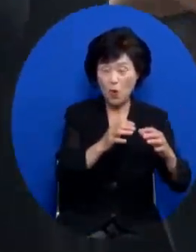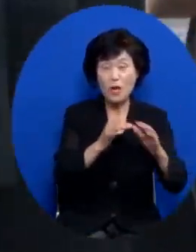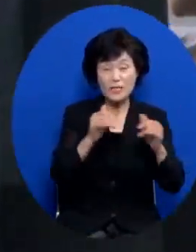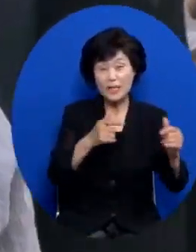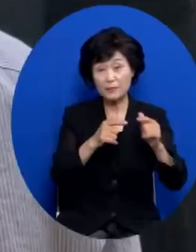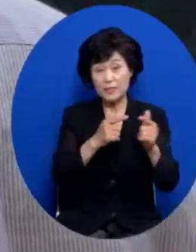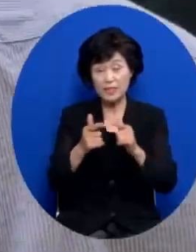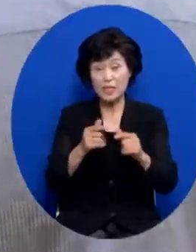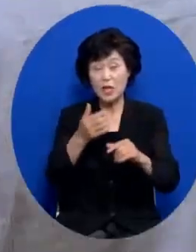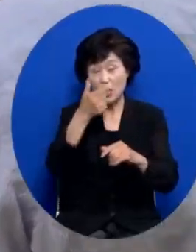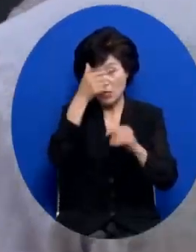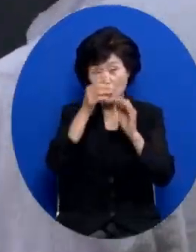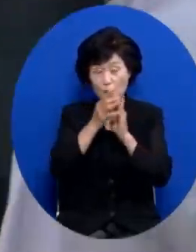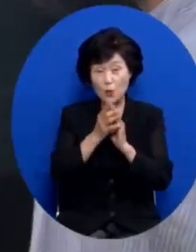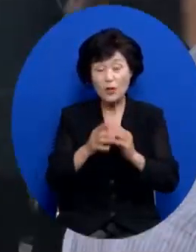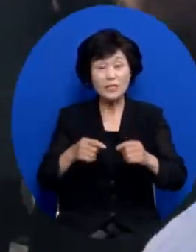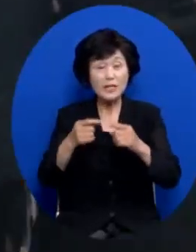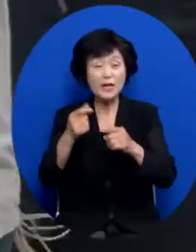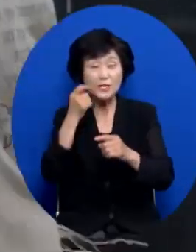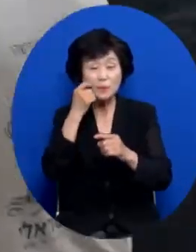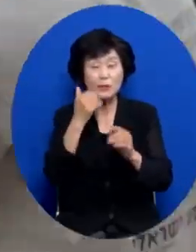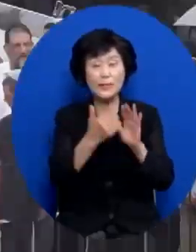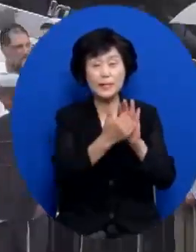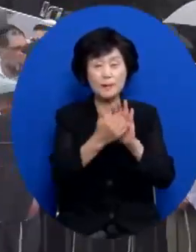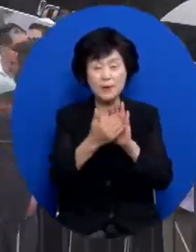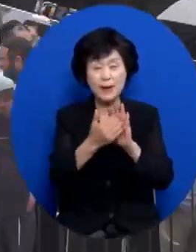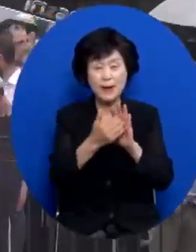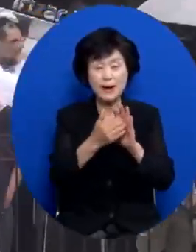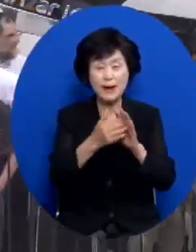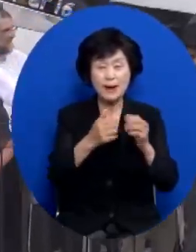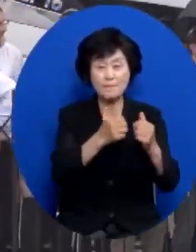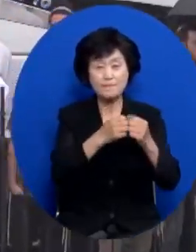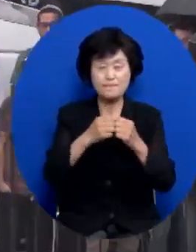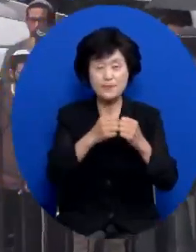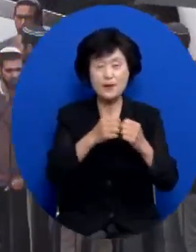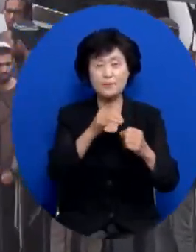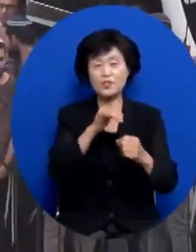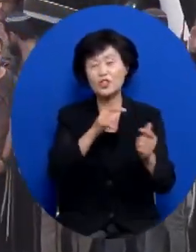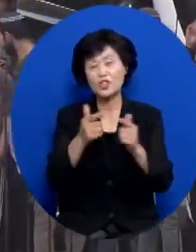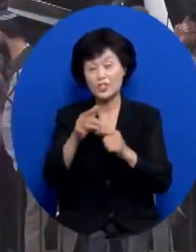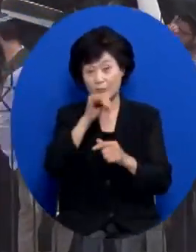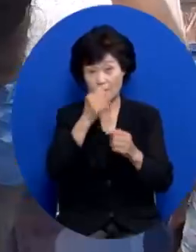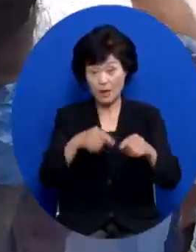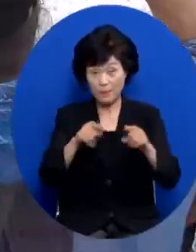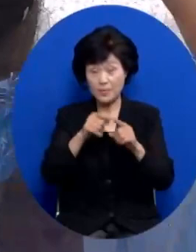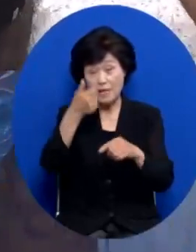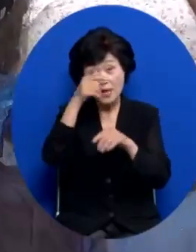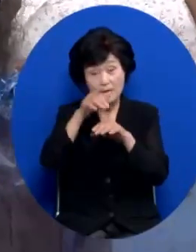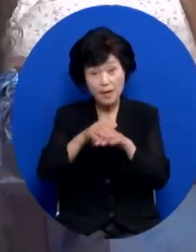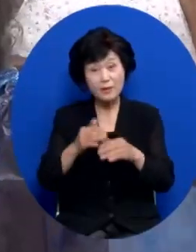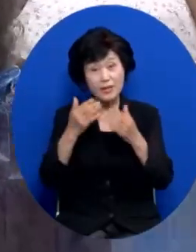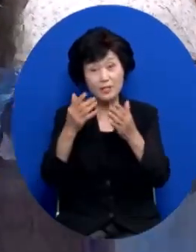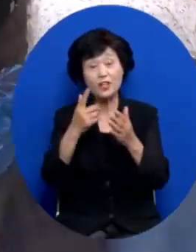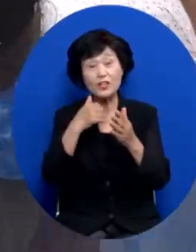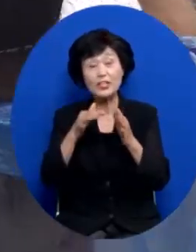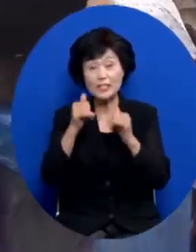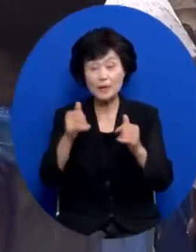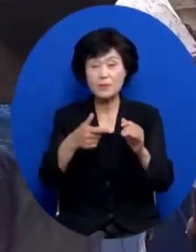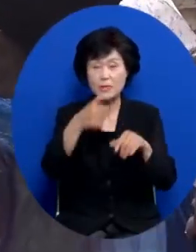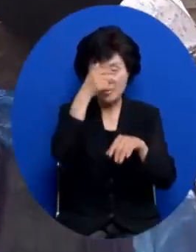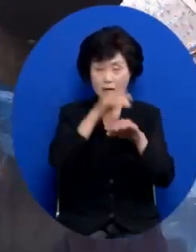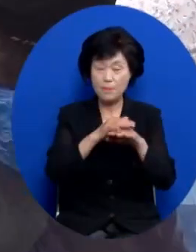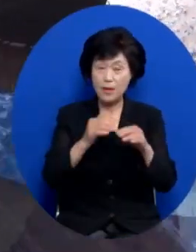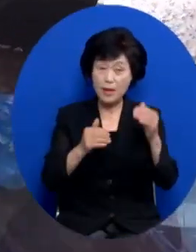막아 경찰과 몸싸움을 벌이기도 했습니다. 함께 예배하던 사람들은 앞에서 예배를 방해하는